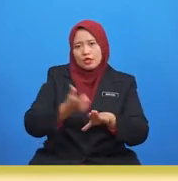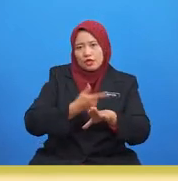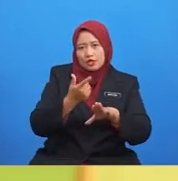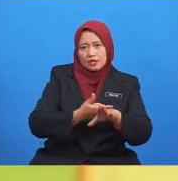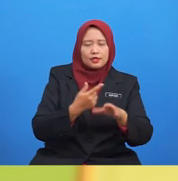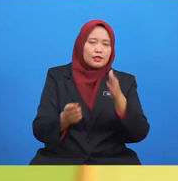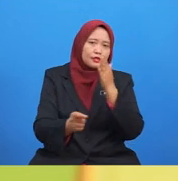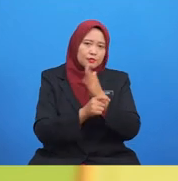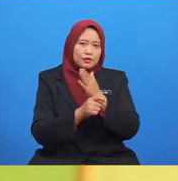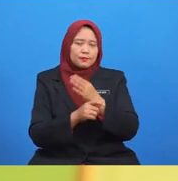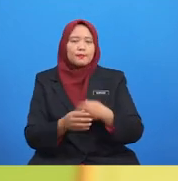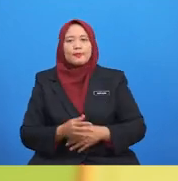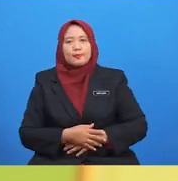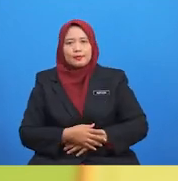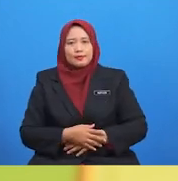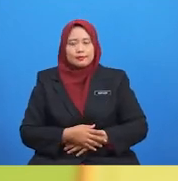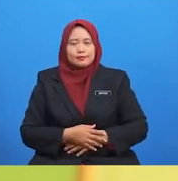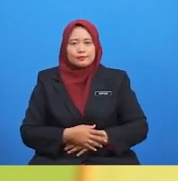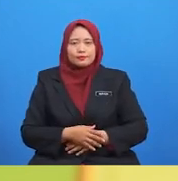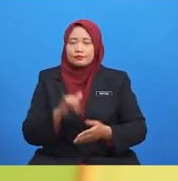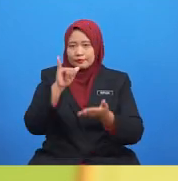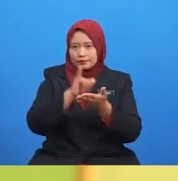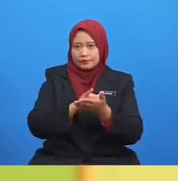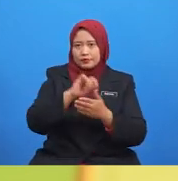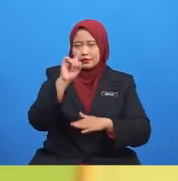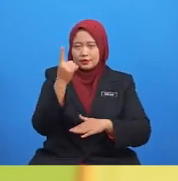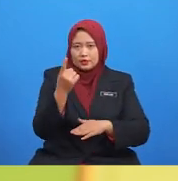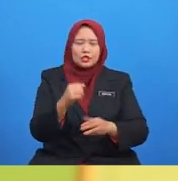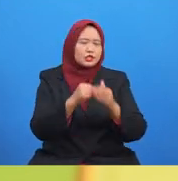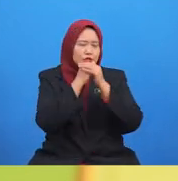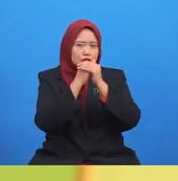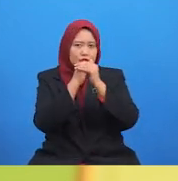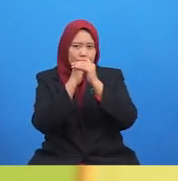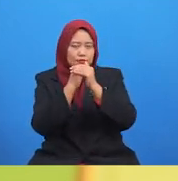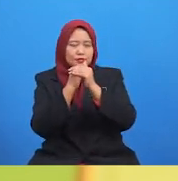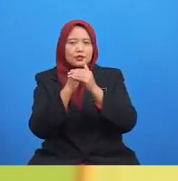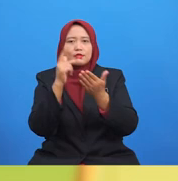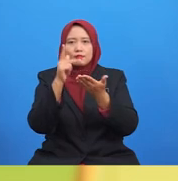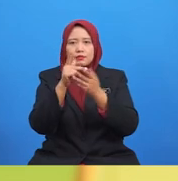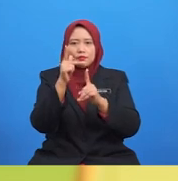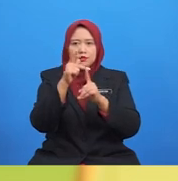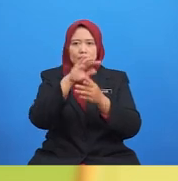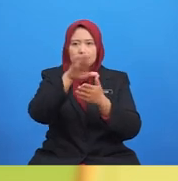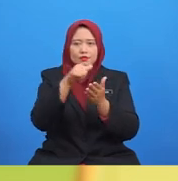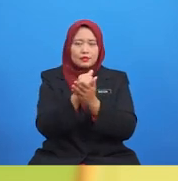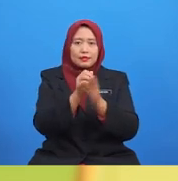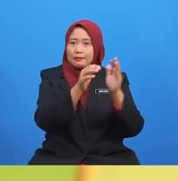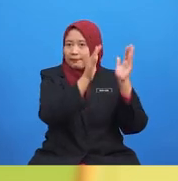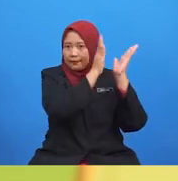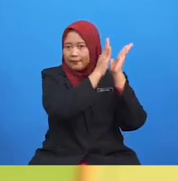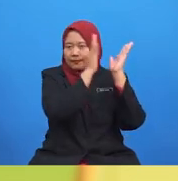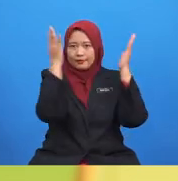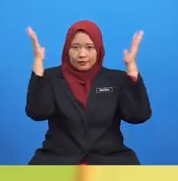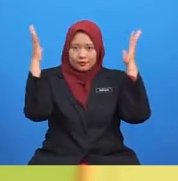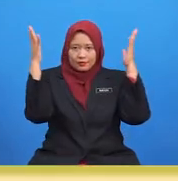tambahan. Sekian saja pembelajaran kita pada hari ini. Syabas dan tahniah murid-murid. Satu tepukan yang cemerlang